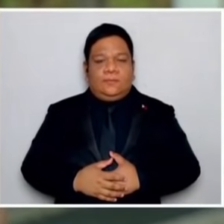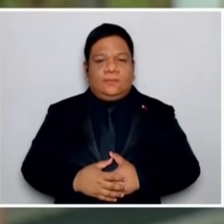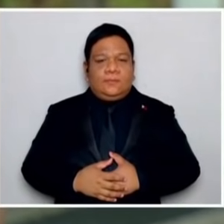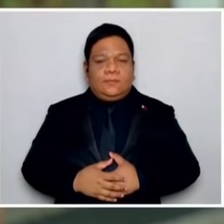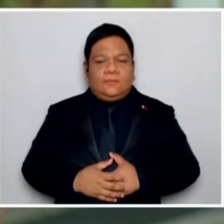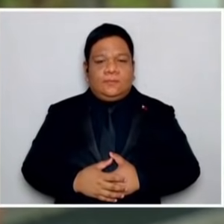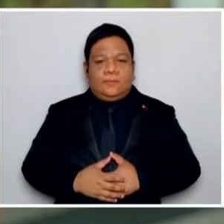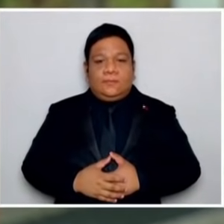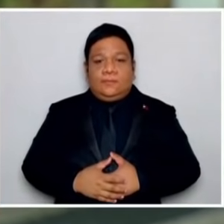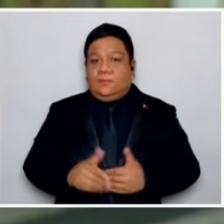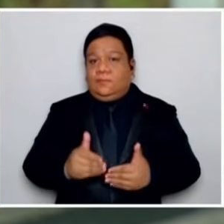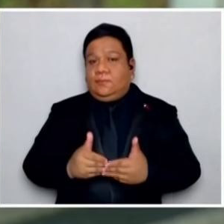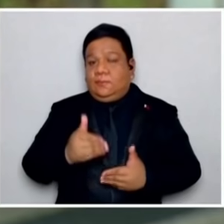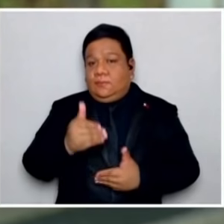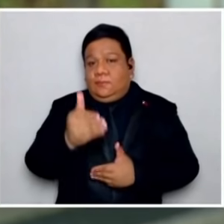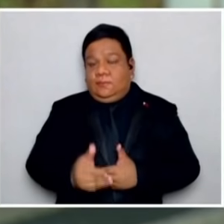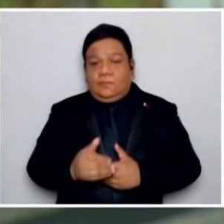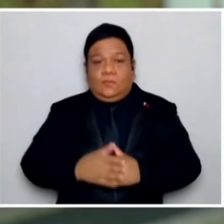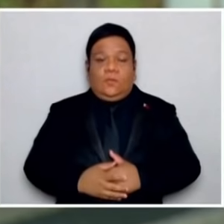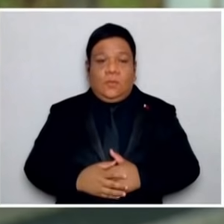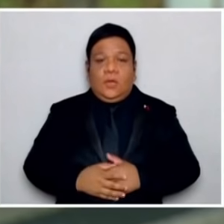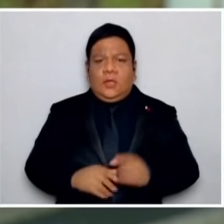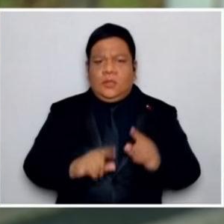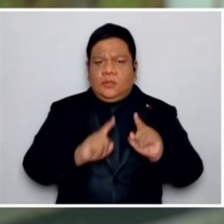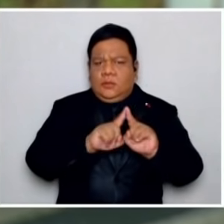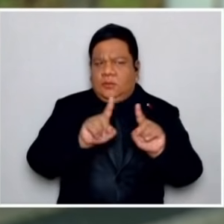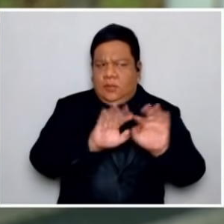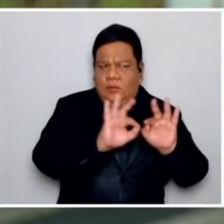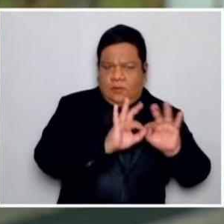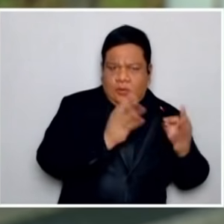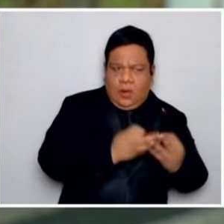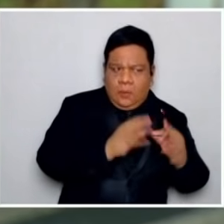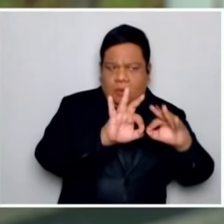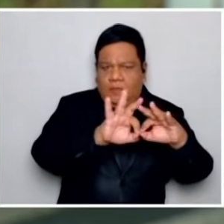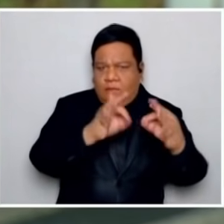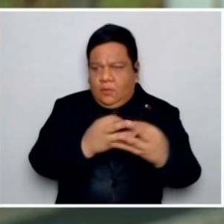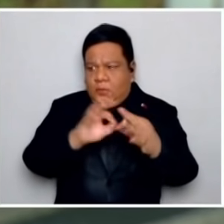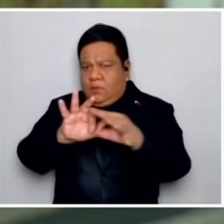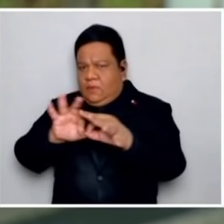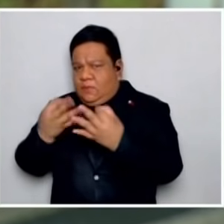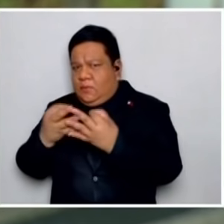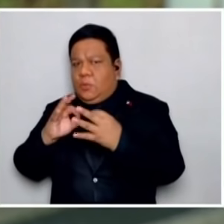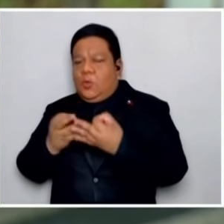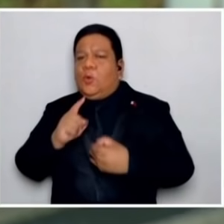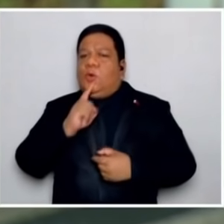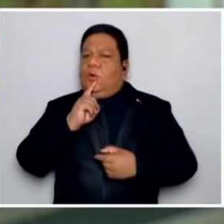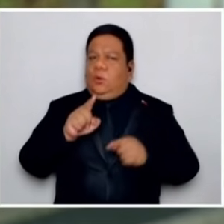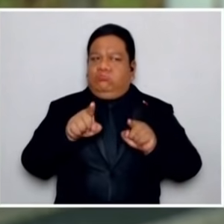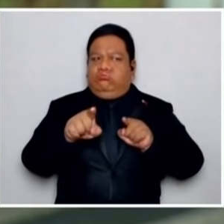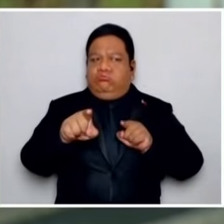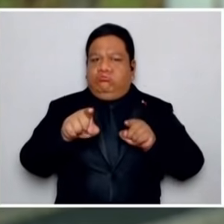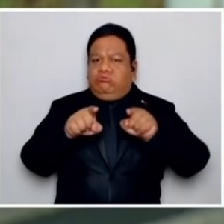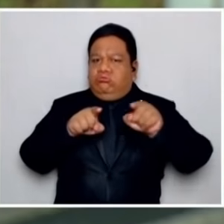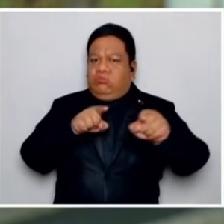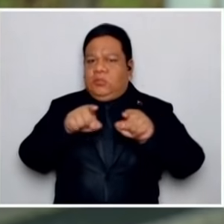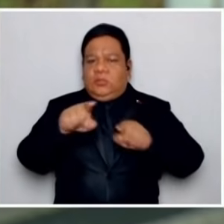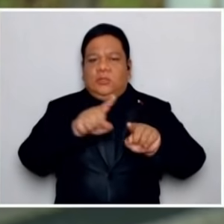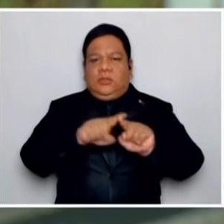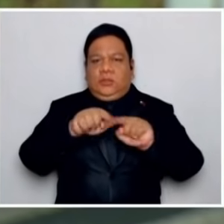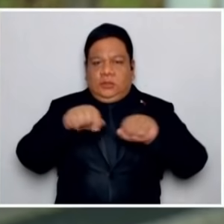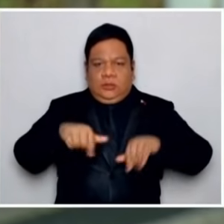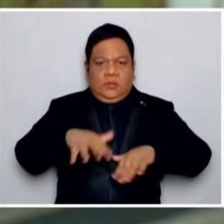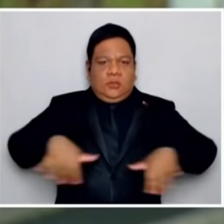Pamilya at hindi mga partido ang nangingibabaw sa politika sa Pilipinas ayon sa ilang eksperto. Dahil